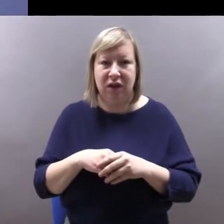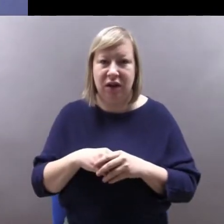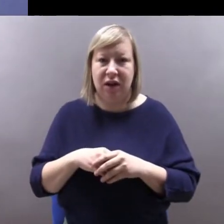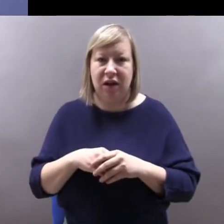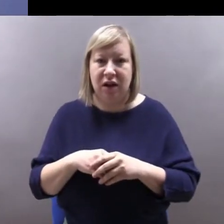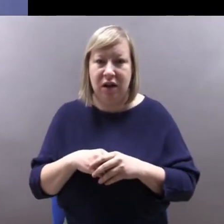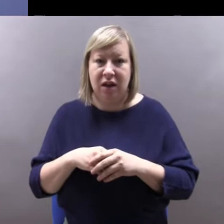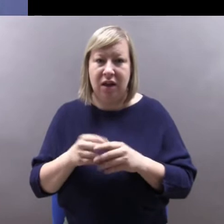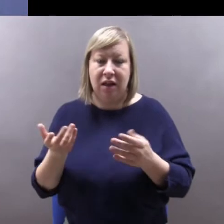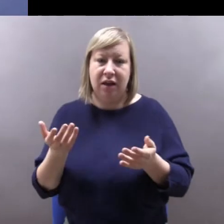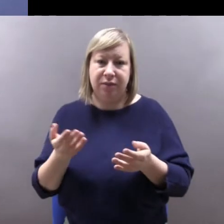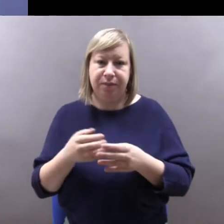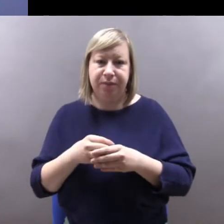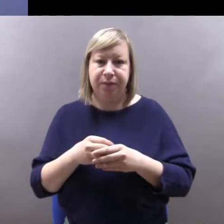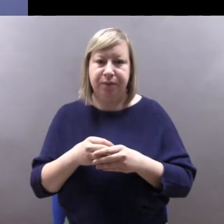Ale